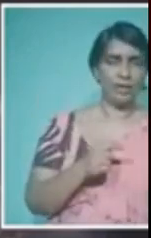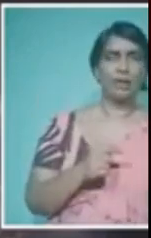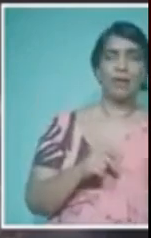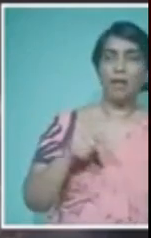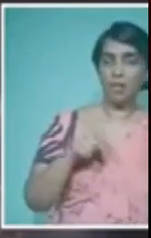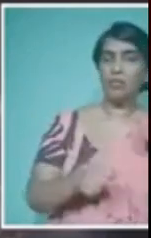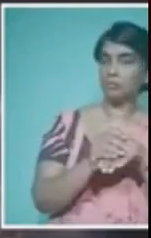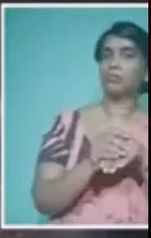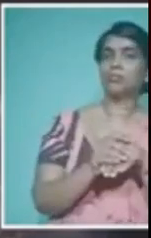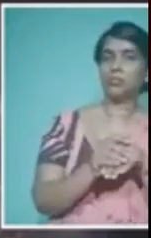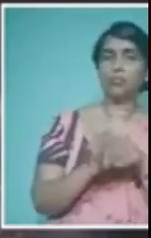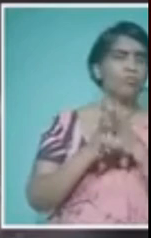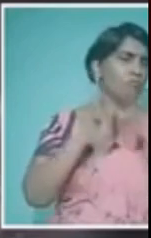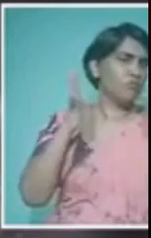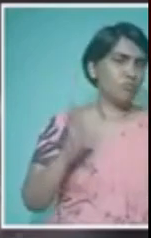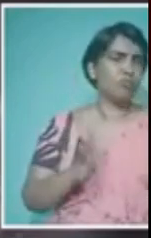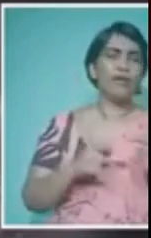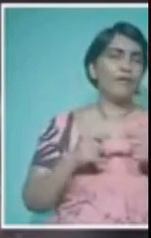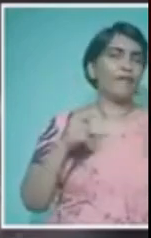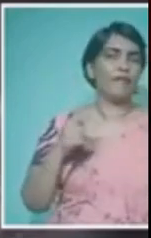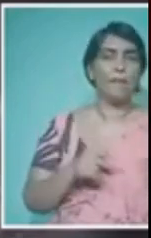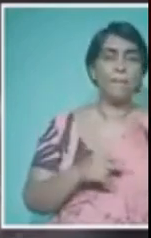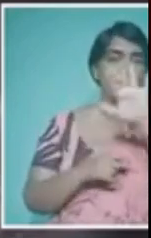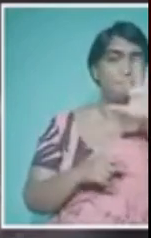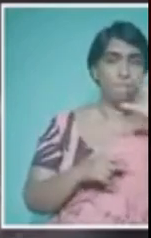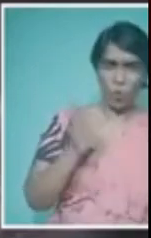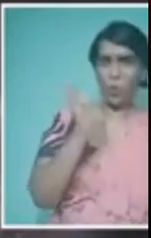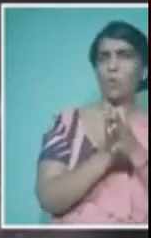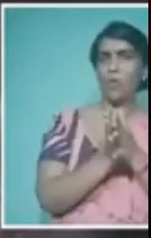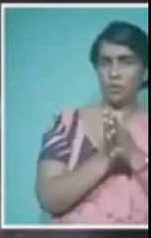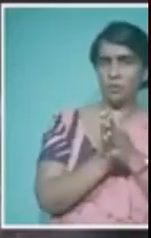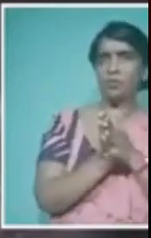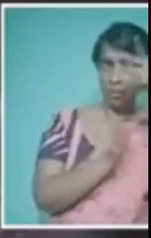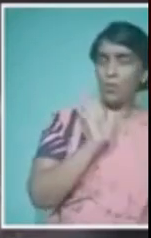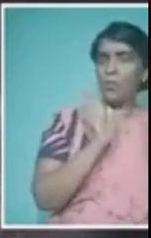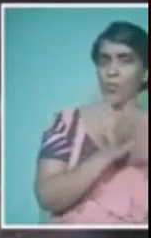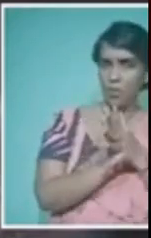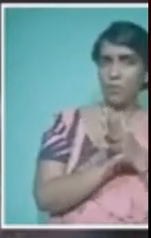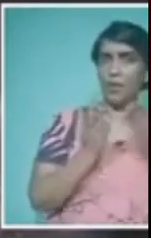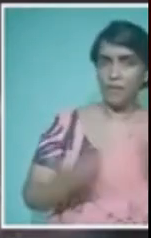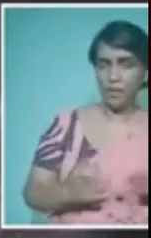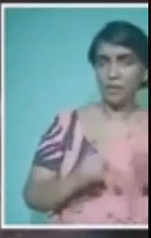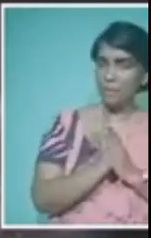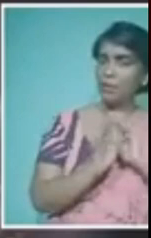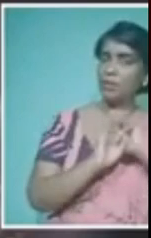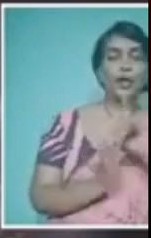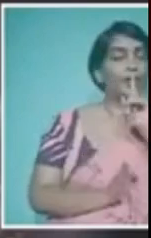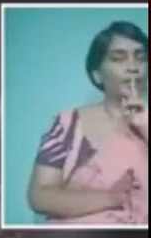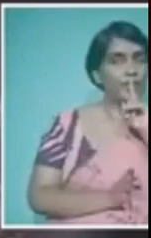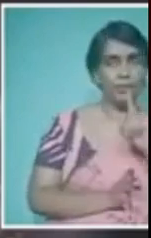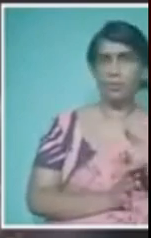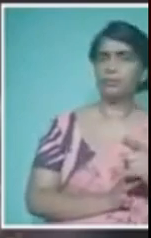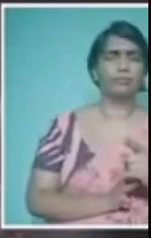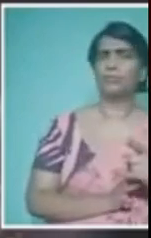අද ආණ්ඩු පක්ෂයේ ඉන්න බොහෝ දෙනා ඒකට විරුද්ධ වෙලා 55 දෙනෙක් ඔබතුමත් සහිතව ඔබතුමත් ඇතුළුව වර්තමාන අගමැතිතුමත් ඇතුළුව කිව්වා